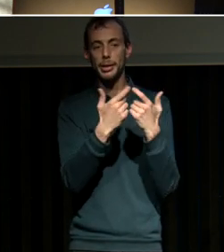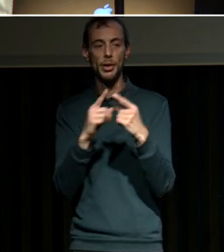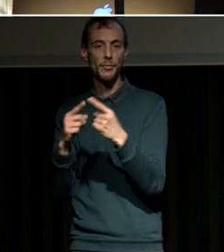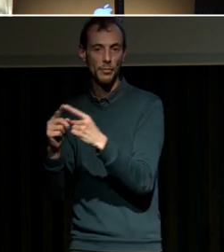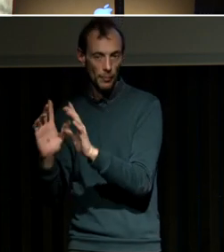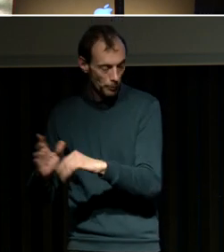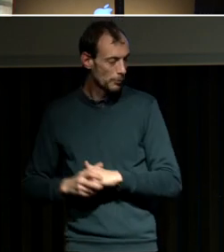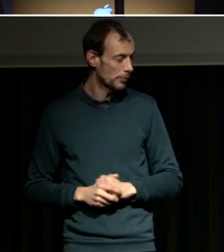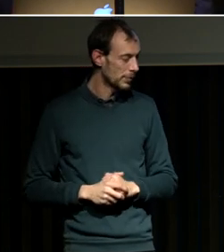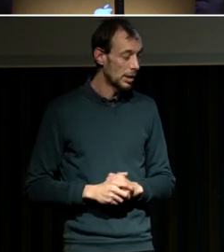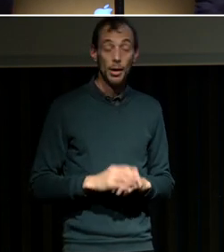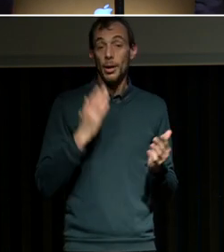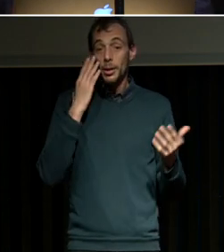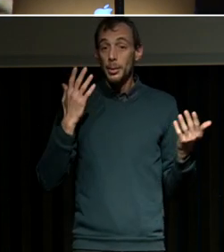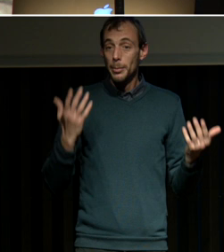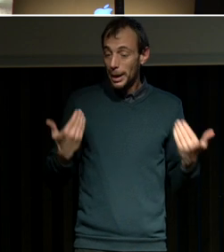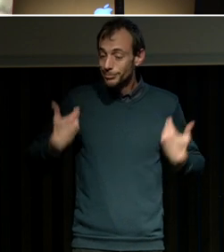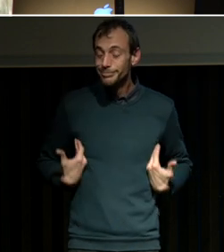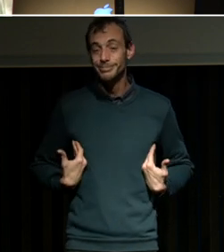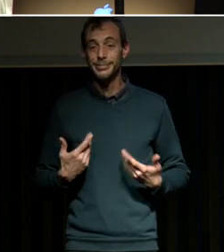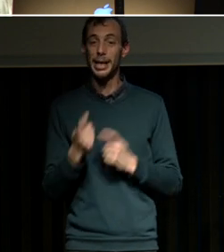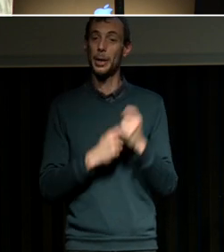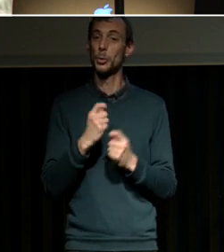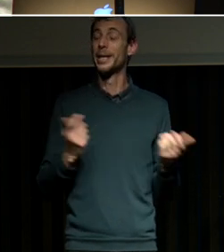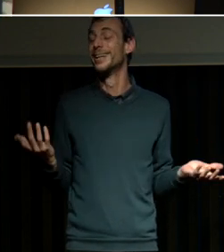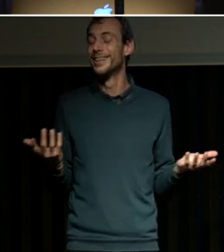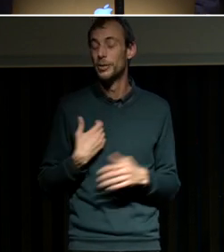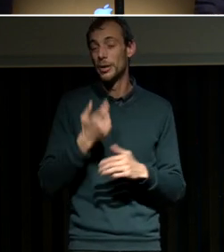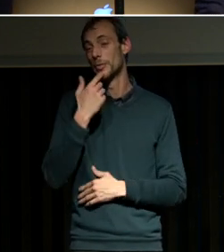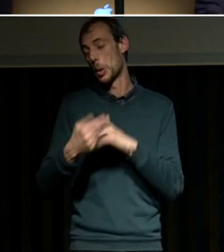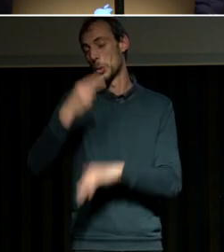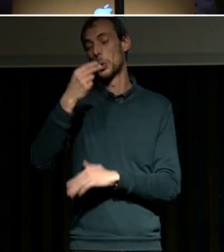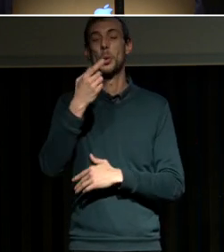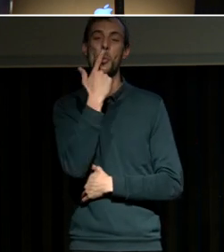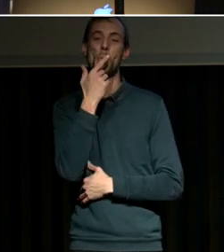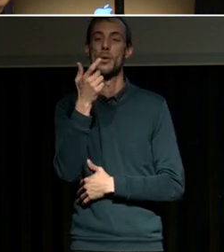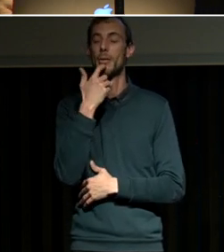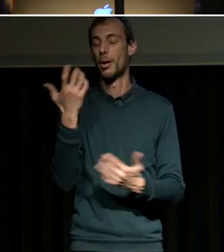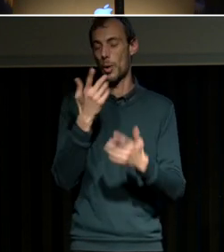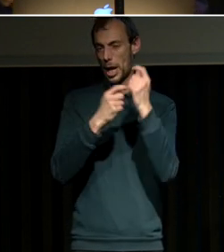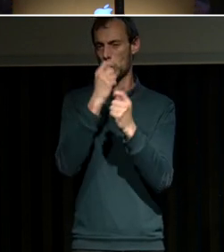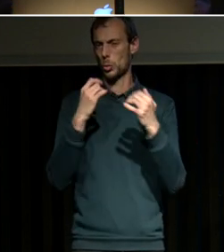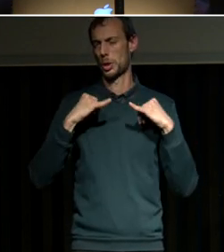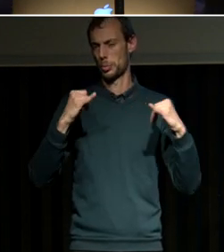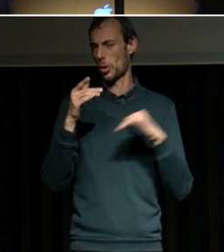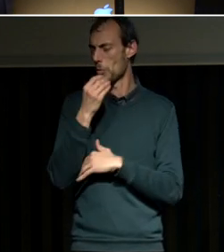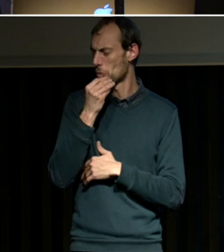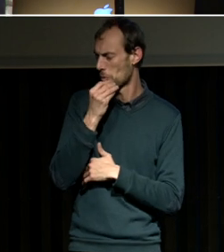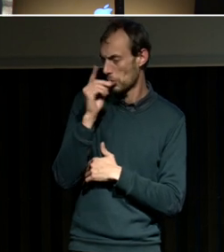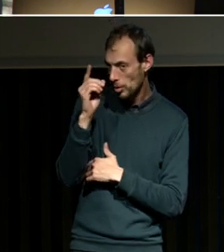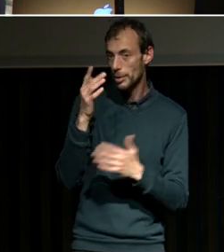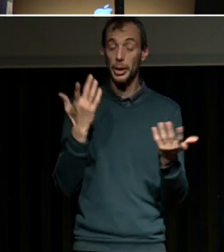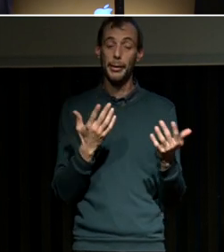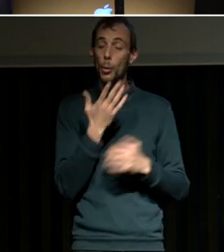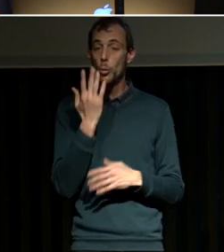faisais une présentation d'économie, ben, je vous dirais le rouge, c'est bon, c'est là où il y a les pays très vertueux sur le plan économique. Et puis, ce qui est de toutes les couleurs,